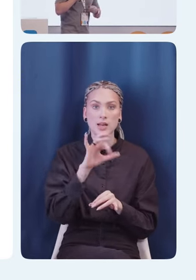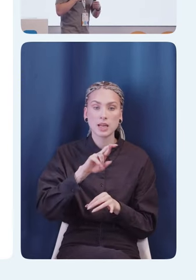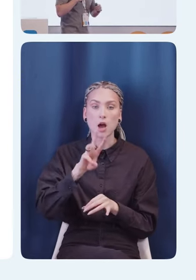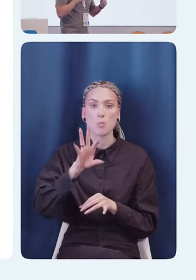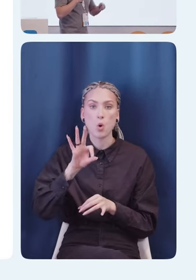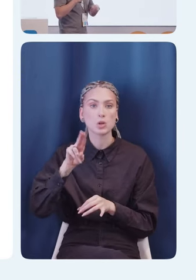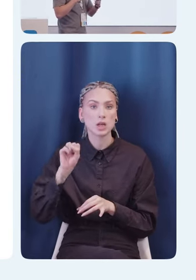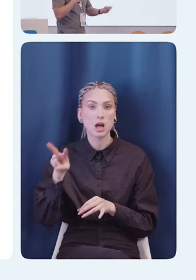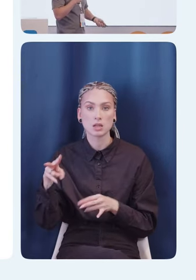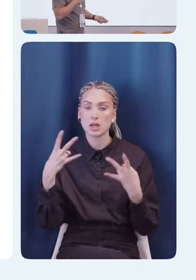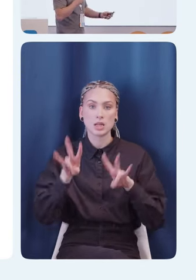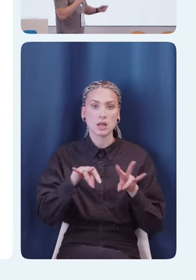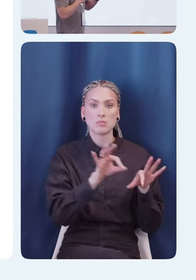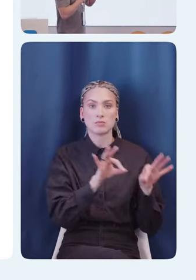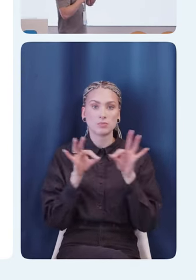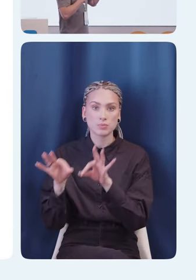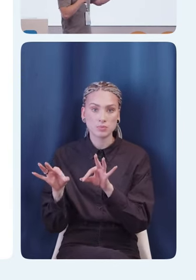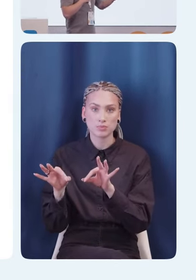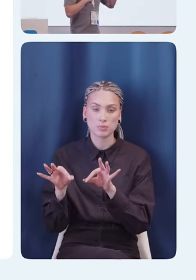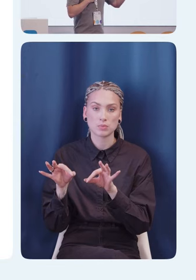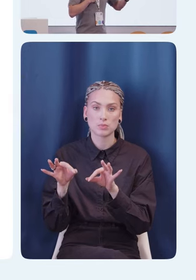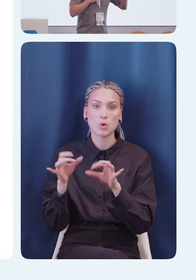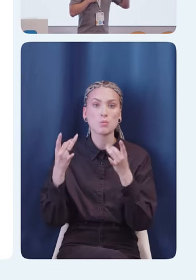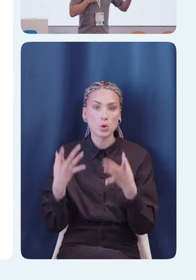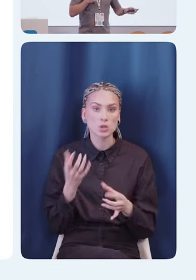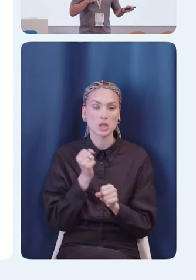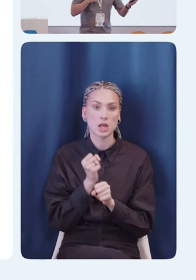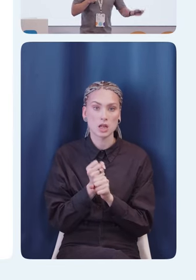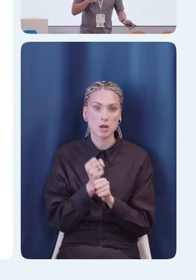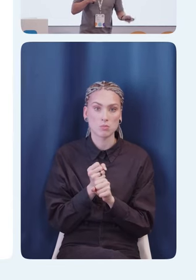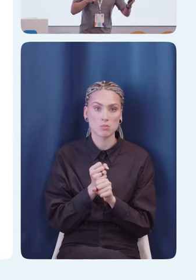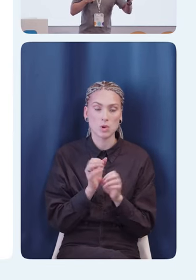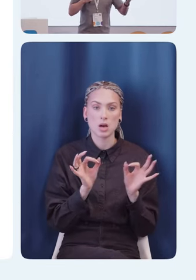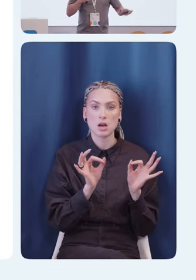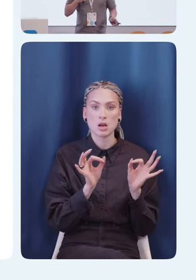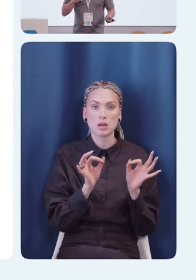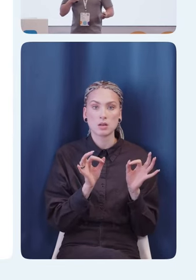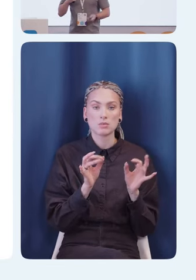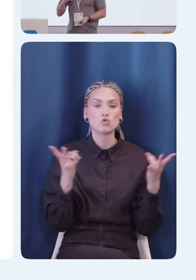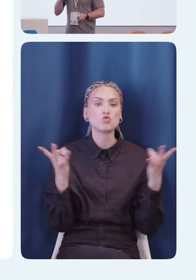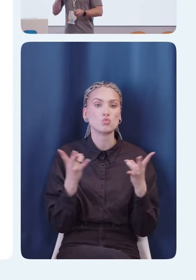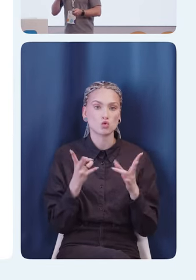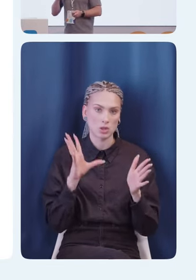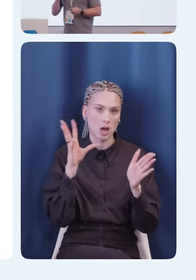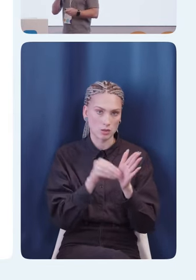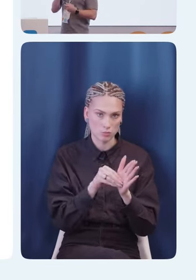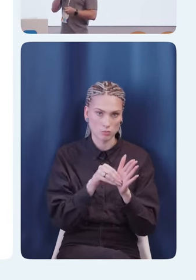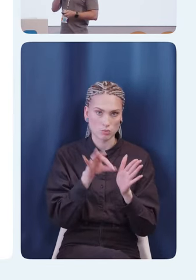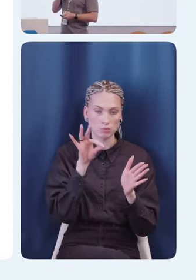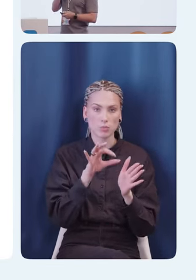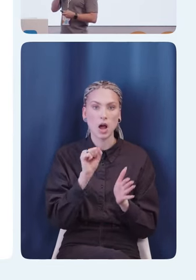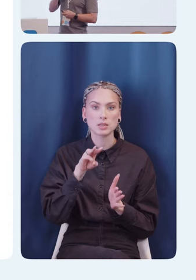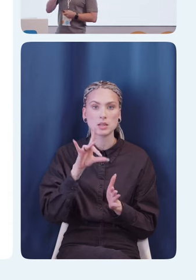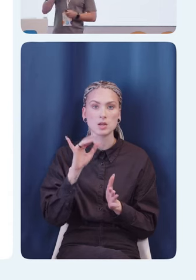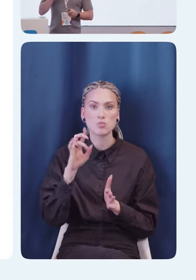То есть не нужно протаскивать компонент, просто делаем разметку нужными атрибутами. И вот таким